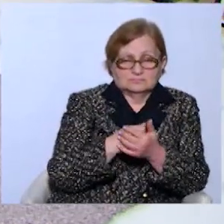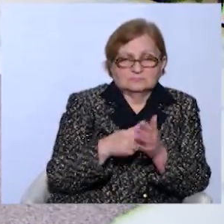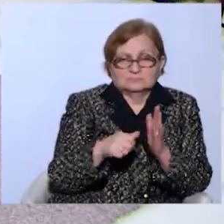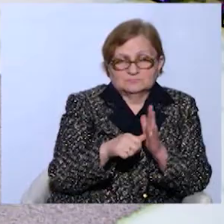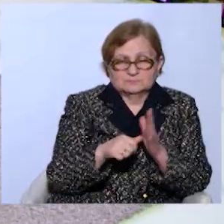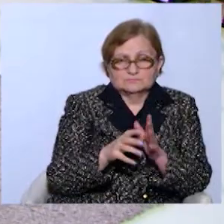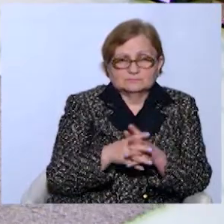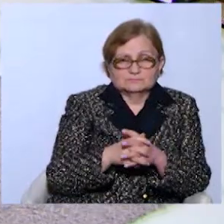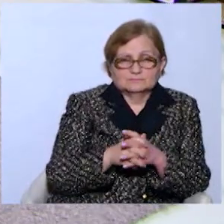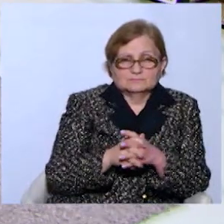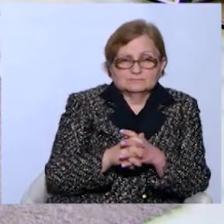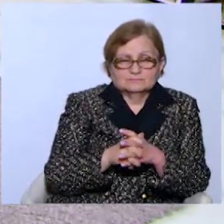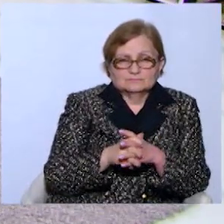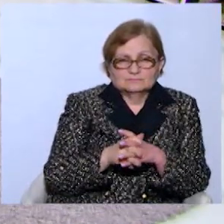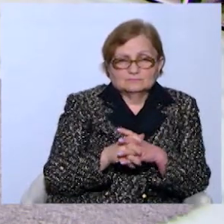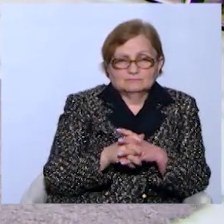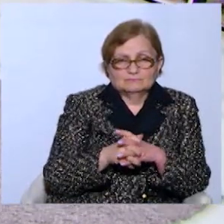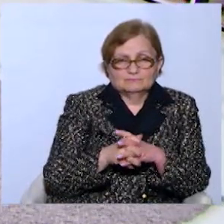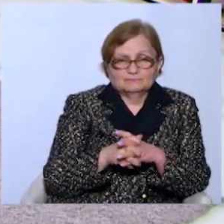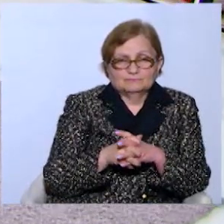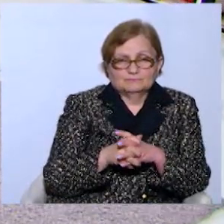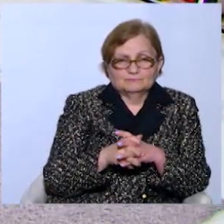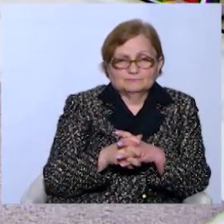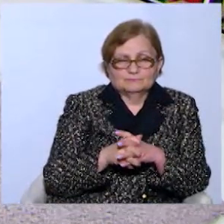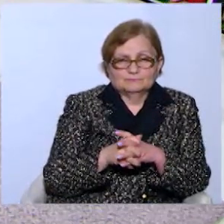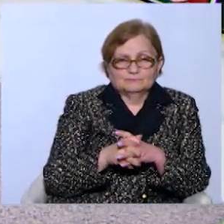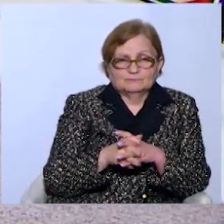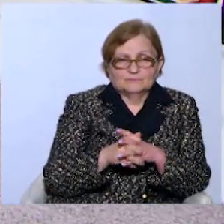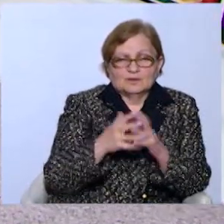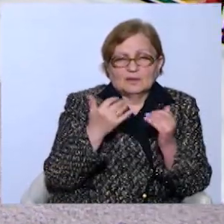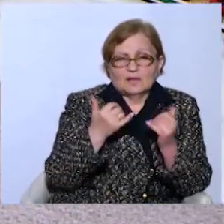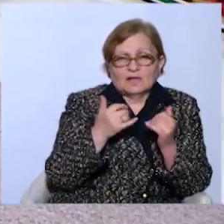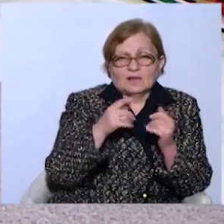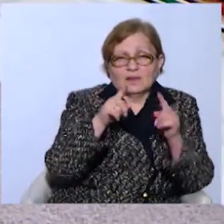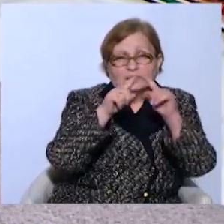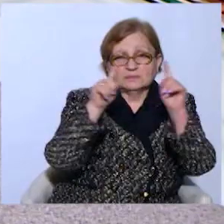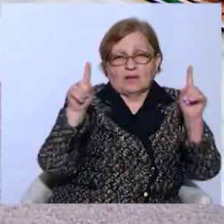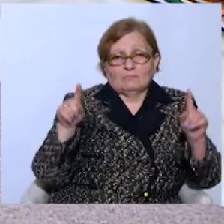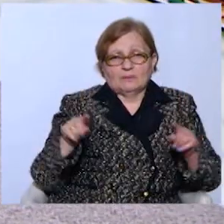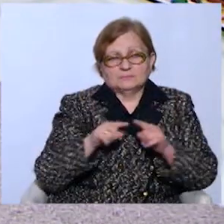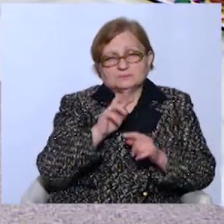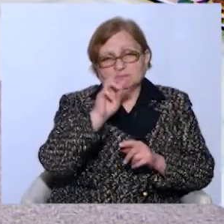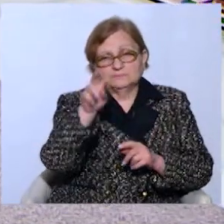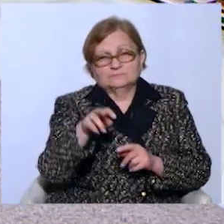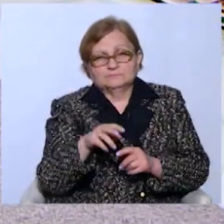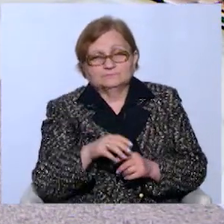მოვიშველიებ და მოდი დაფაზე გადავინაცვლოთ.